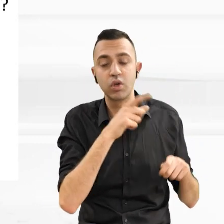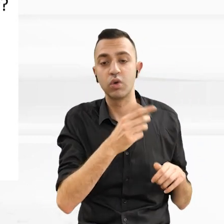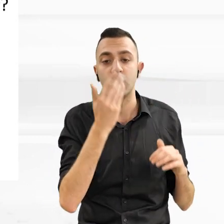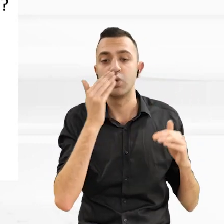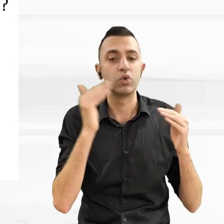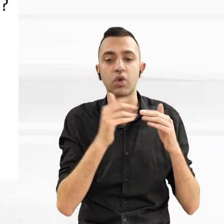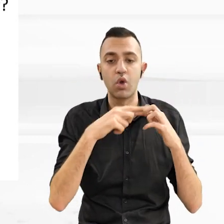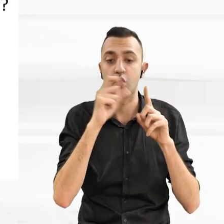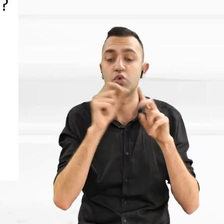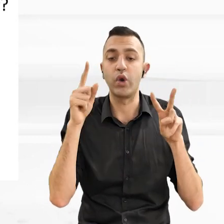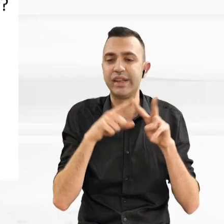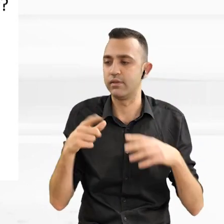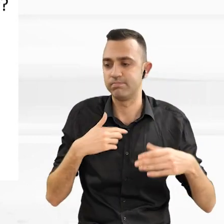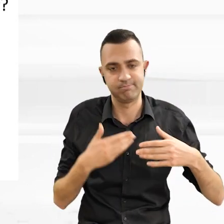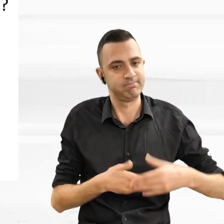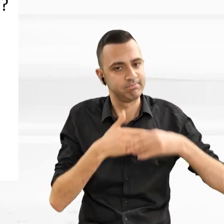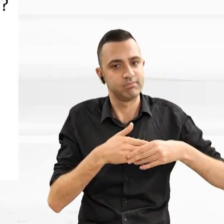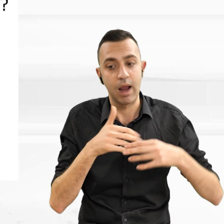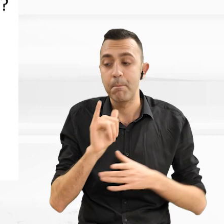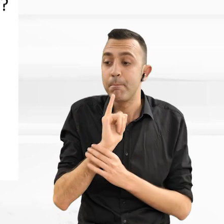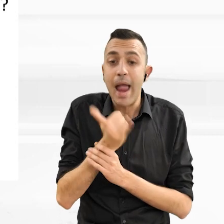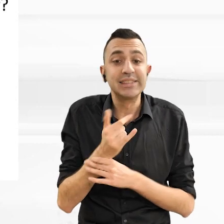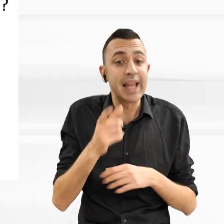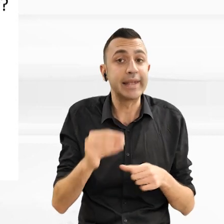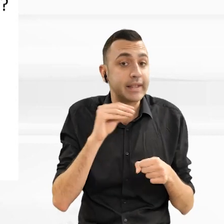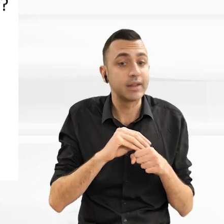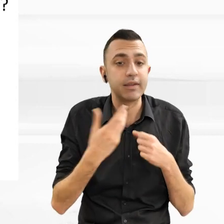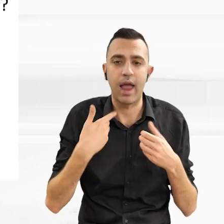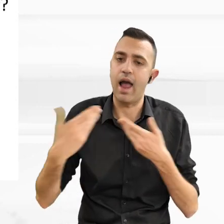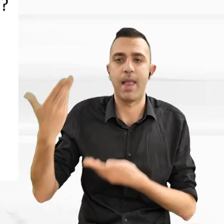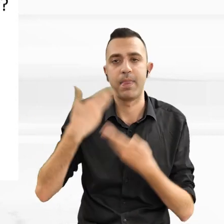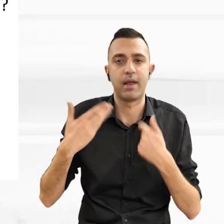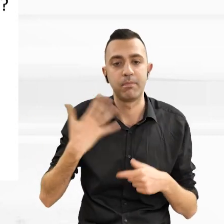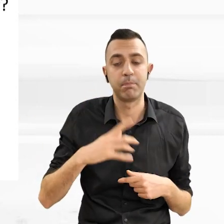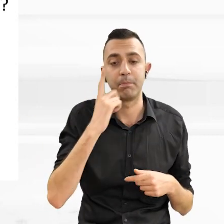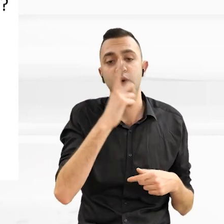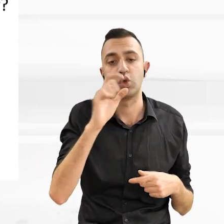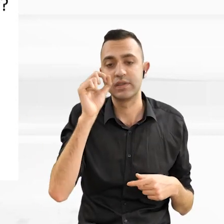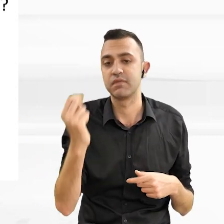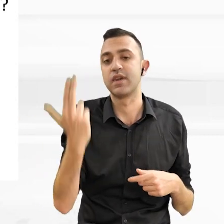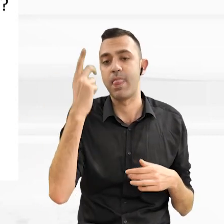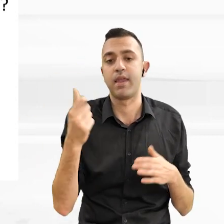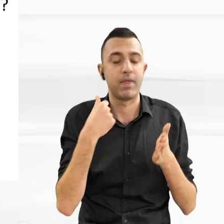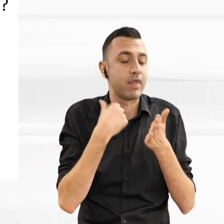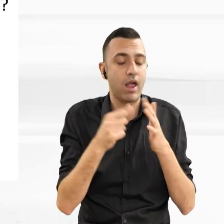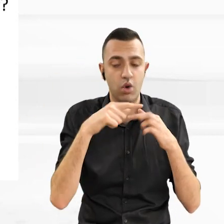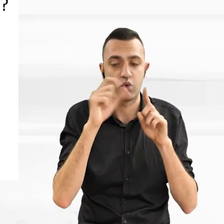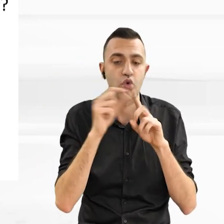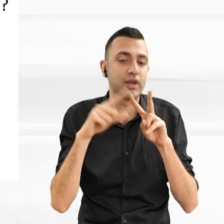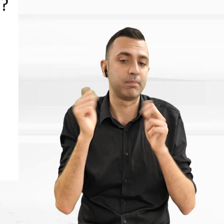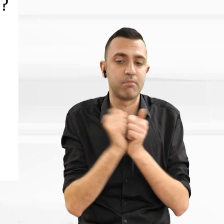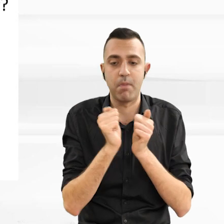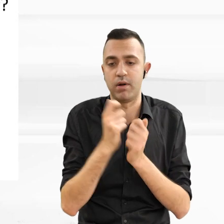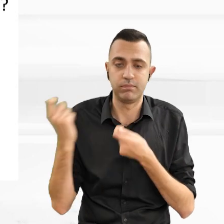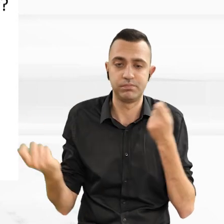ünlüsü olan Odin ile tanışma de mesleğin inceliklerini öğrenmek istiyordu 1907 bu ile çalışmaya başladı ancak